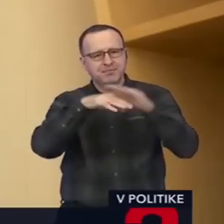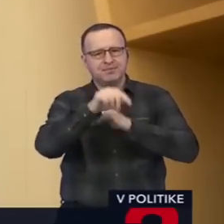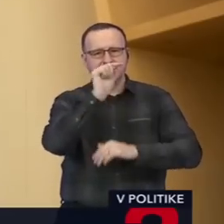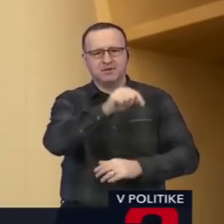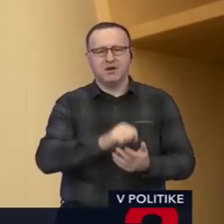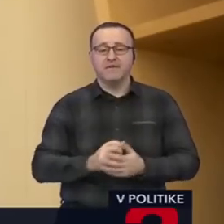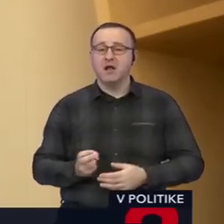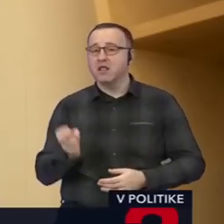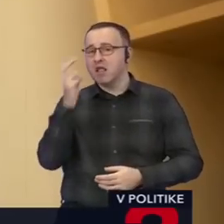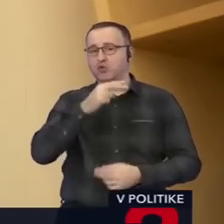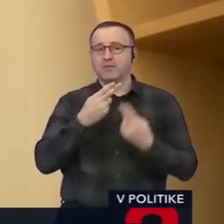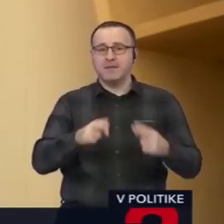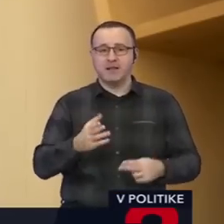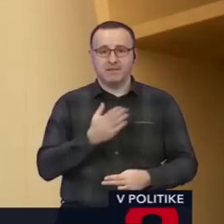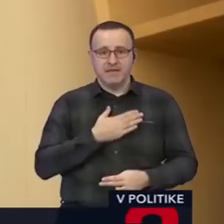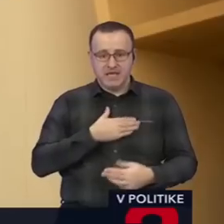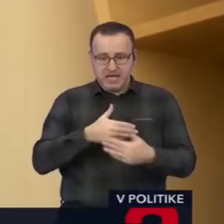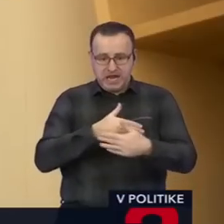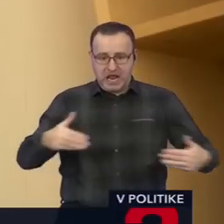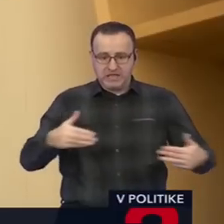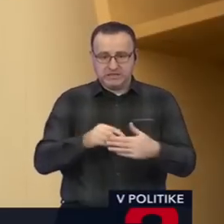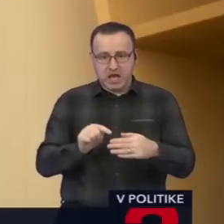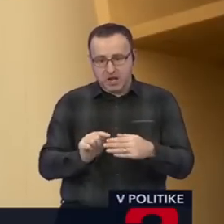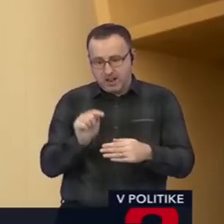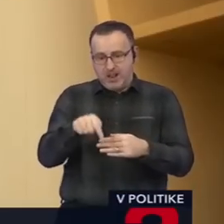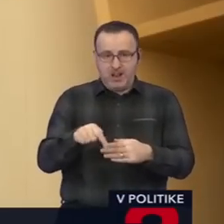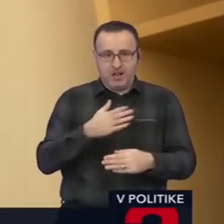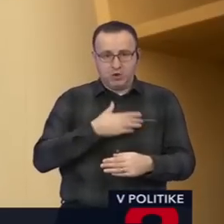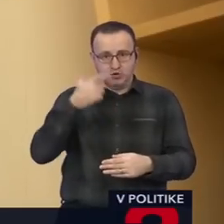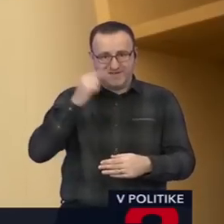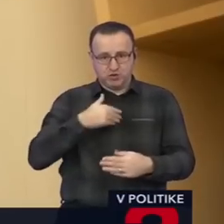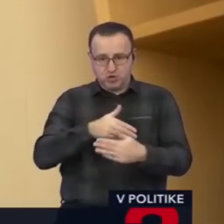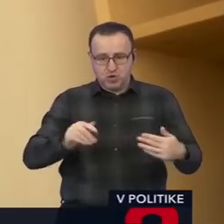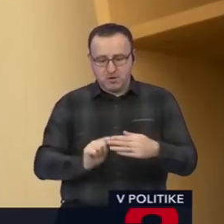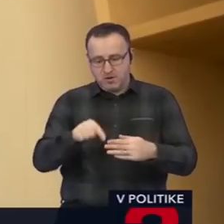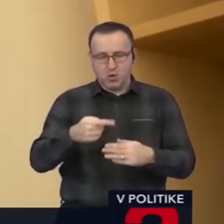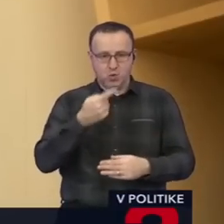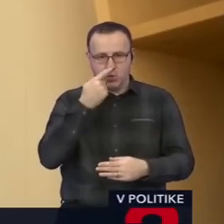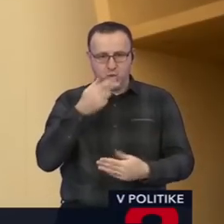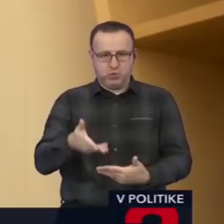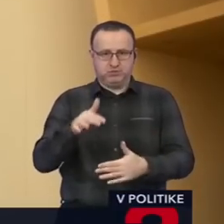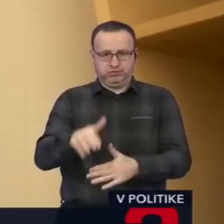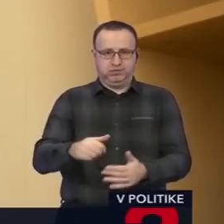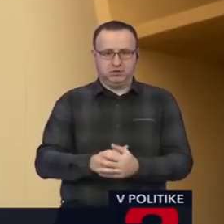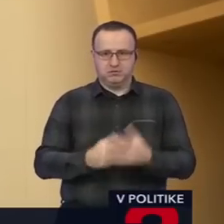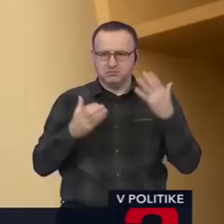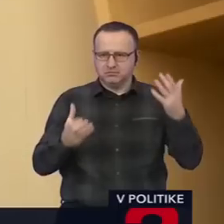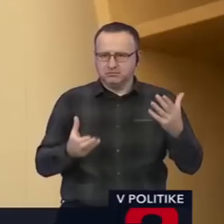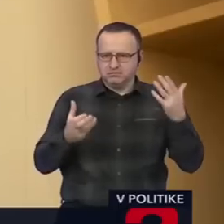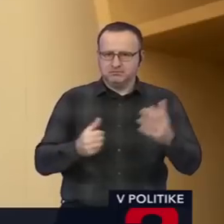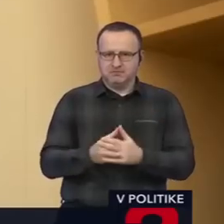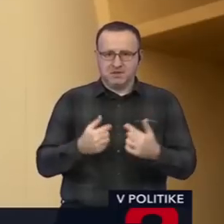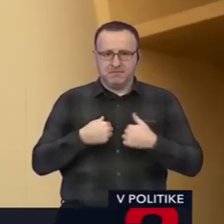najhoršom prípade by sa mali na našich vlastných hraniciach ruské vojska s tými agresívnymi úmyslami, ktoré už popísali moji kolegovia. V tom prípade sa